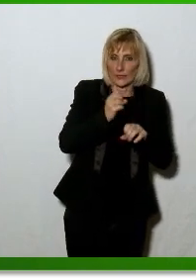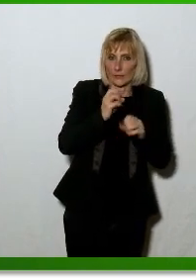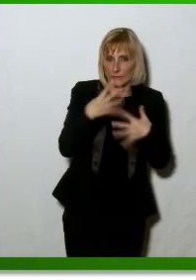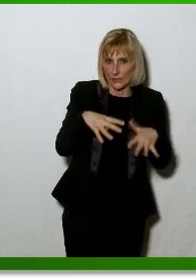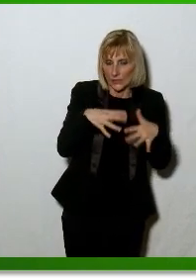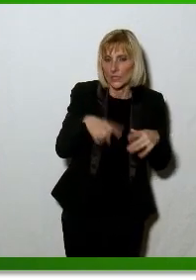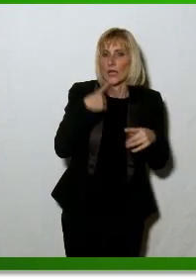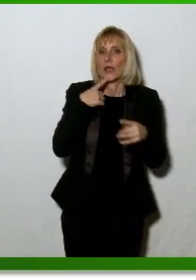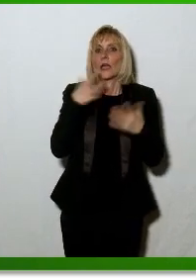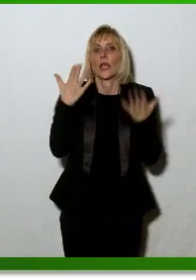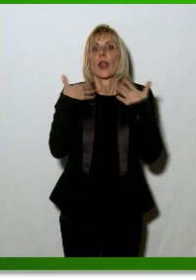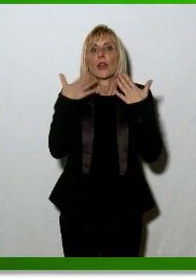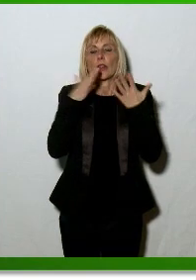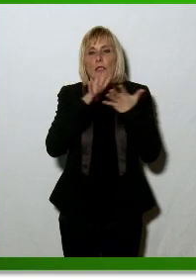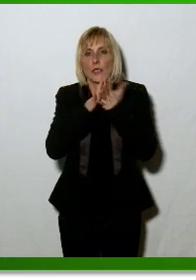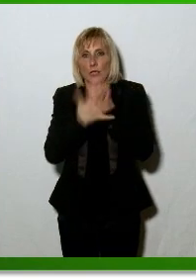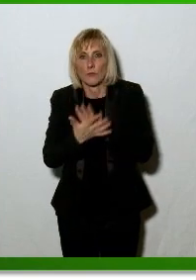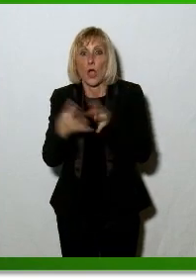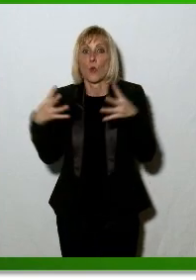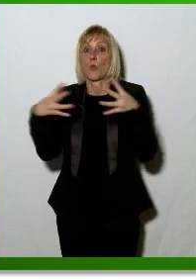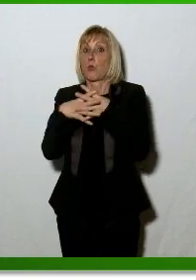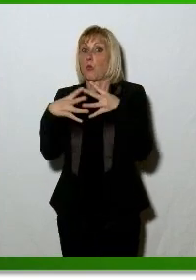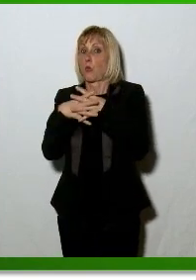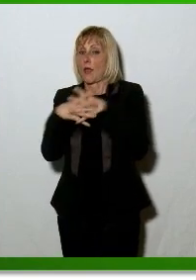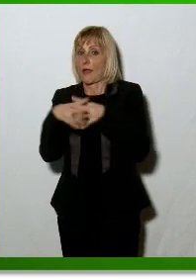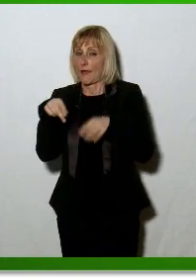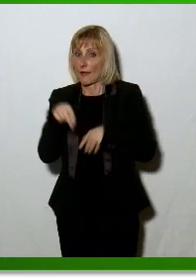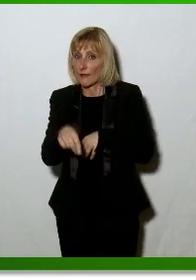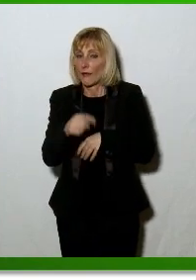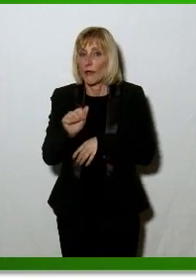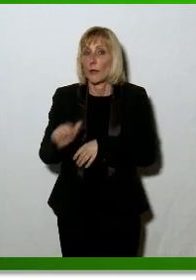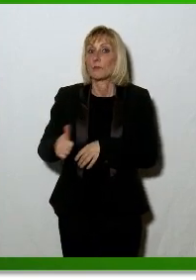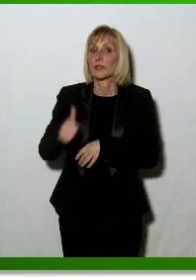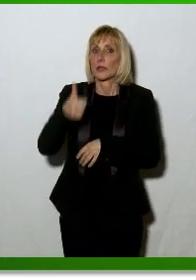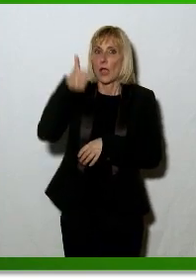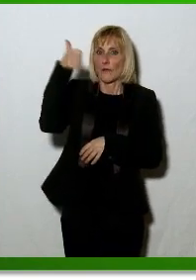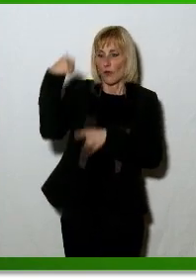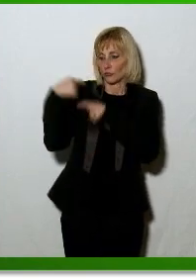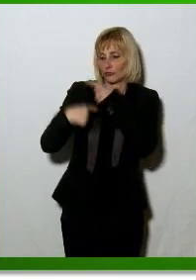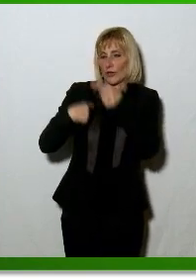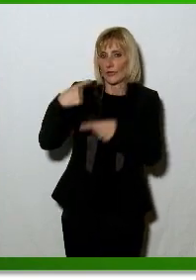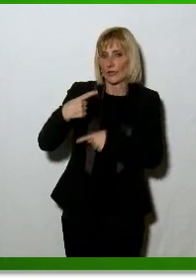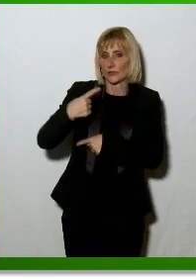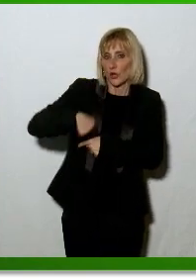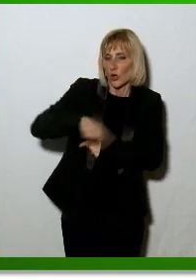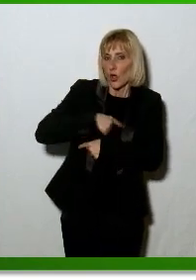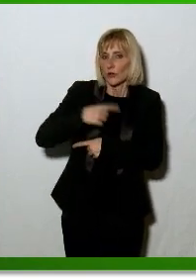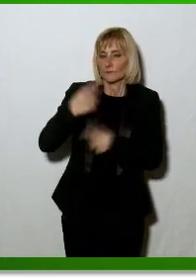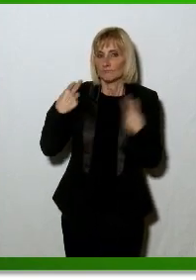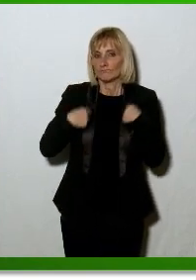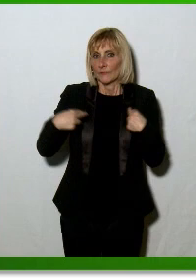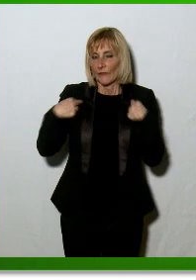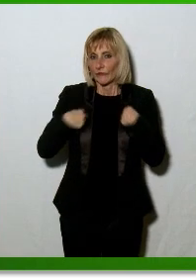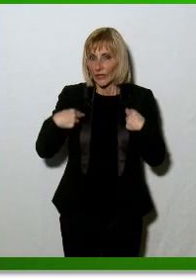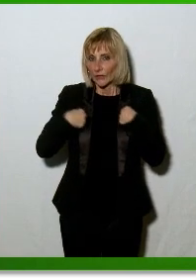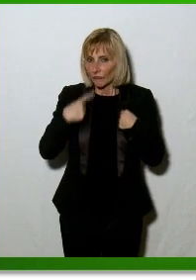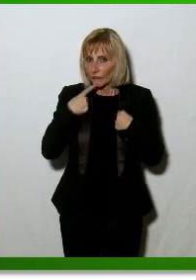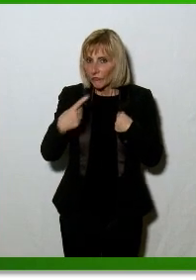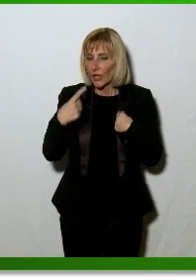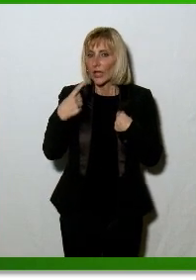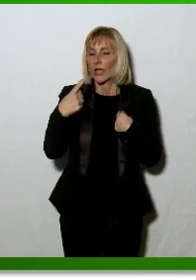climatici e poi la guerra per la prima volta la nostra generazione sta vivendo quella che Papa Francesco ha